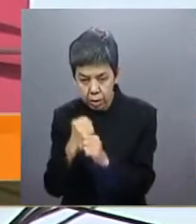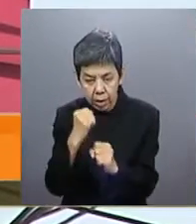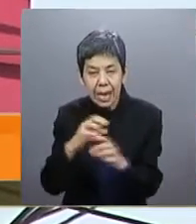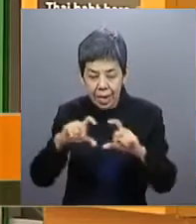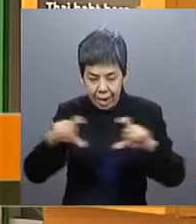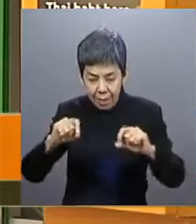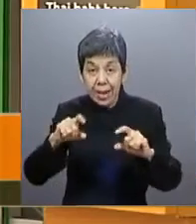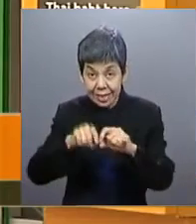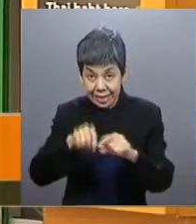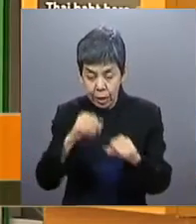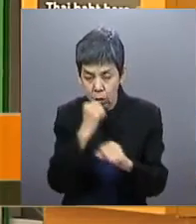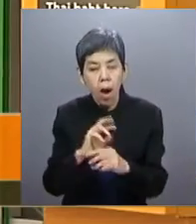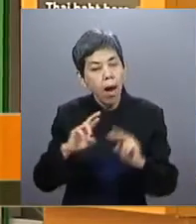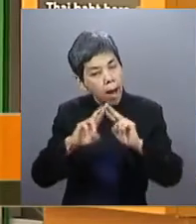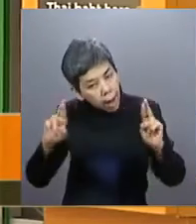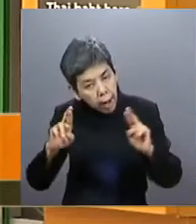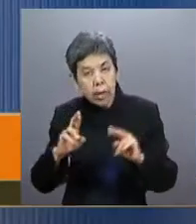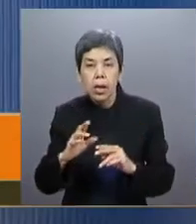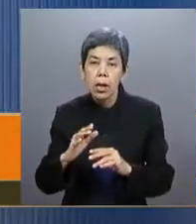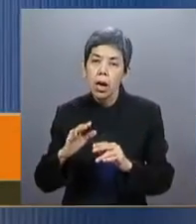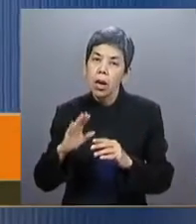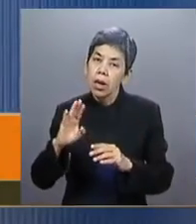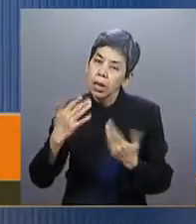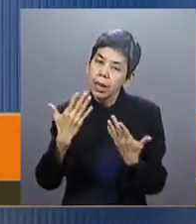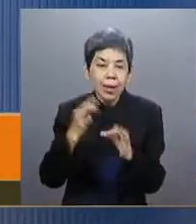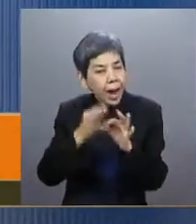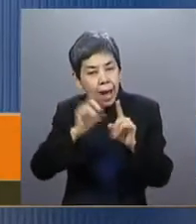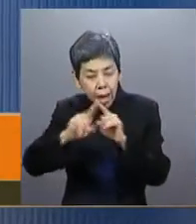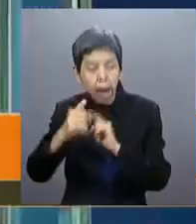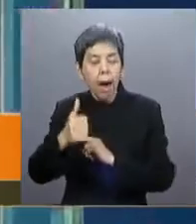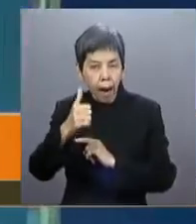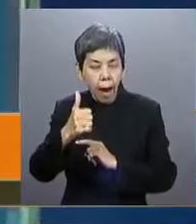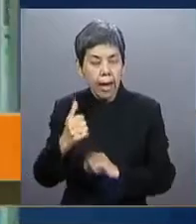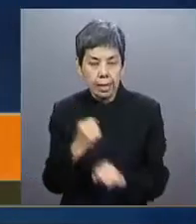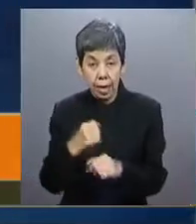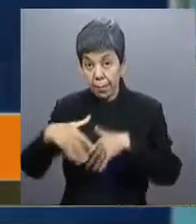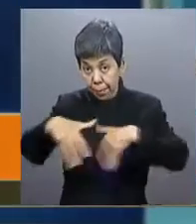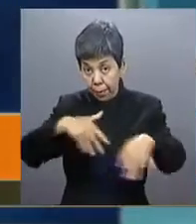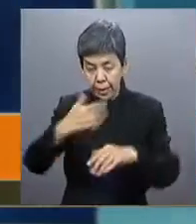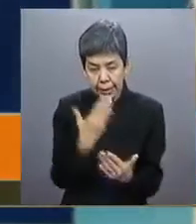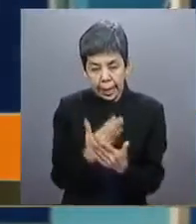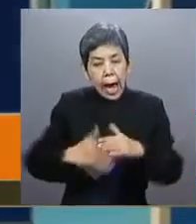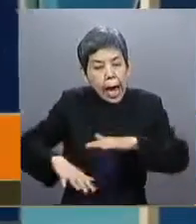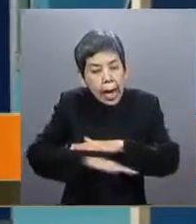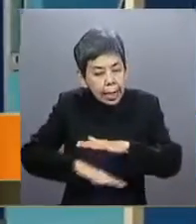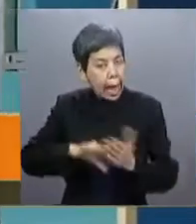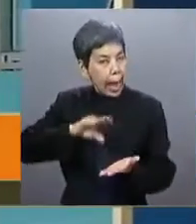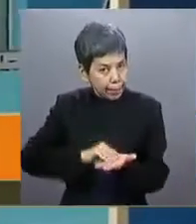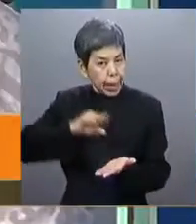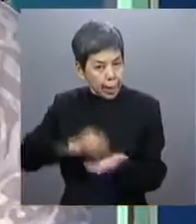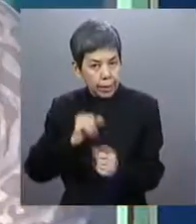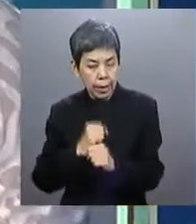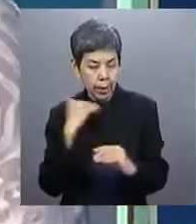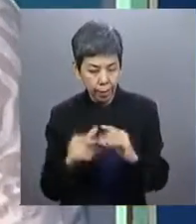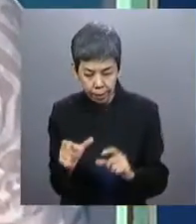ตรซึ่งรวมถึงร้านค้าผู้ให้บริการก็มีสิทธิ์ได้รับรางวัลด้วยจึงแนะนำให้ประชาชนเก็บหลักฐานการใช้จ่ายผ่านระบบเ